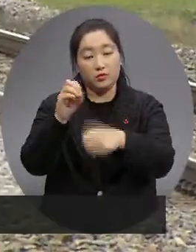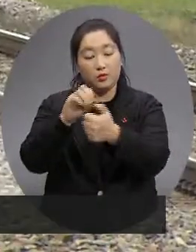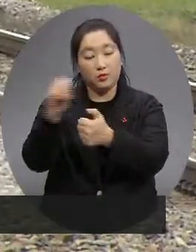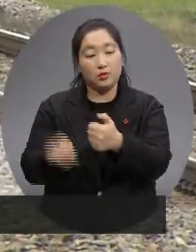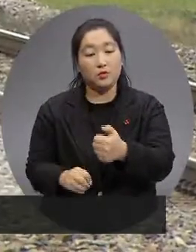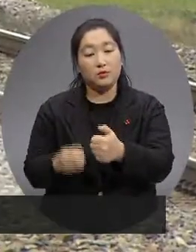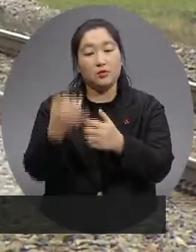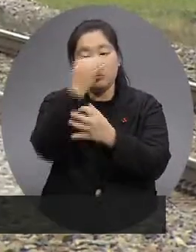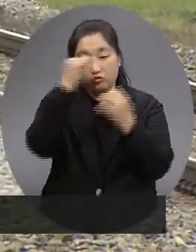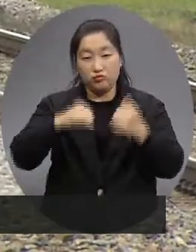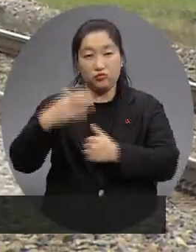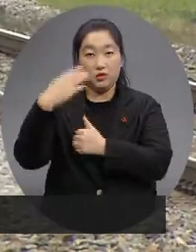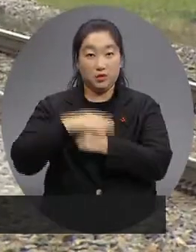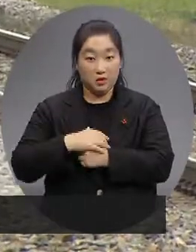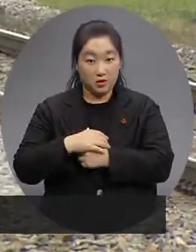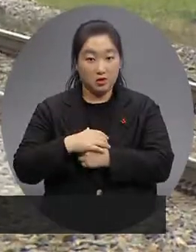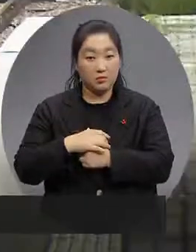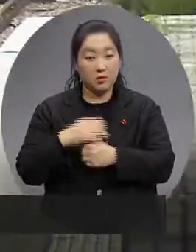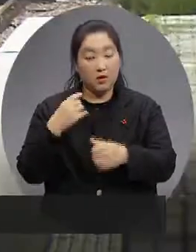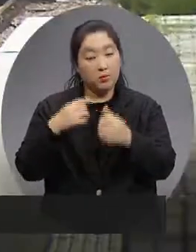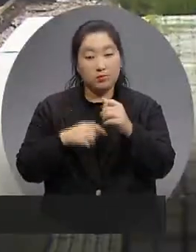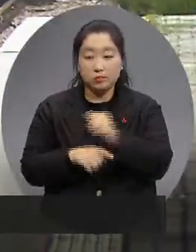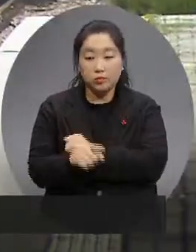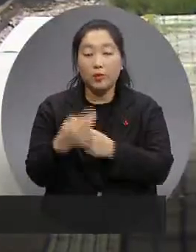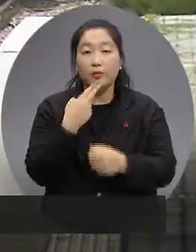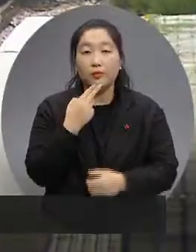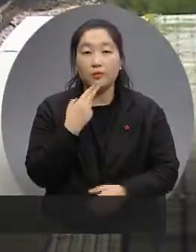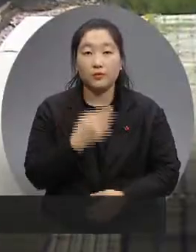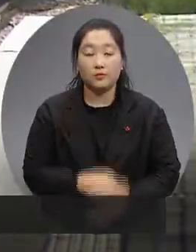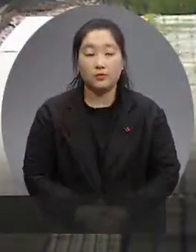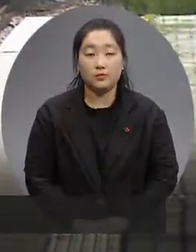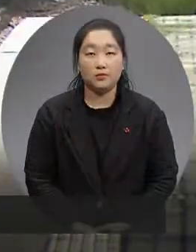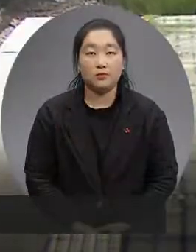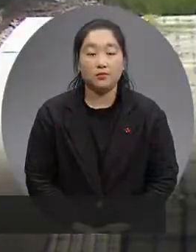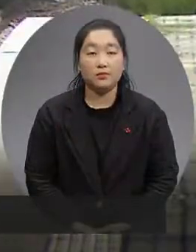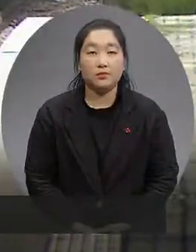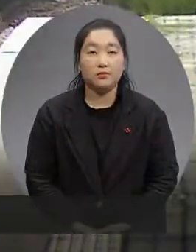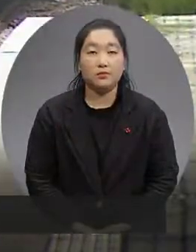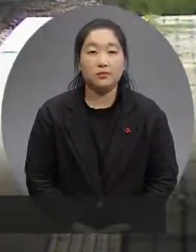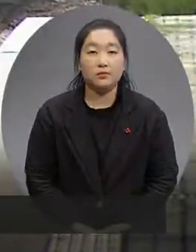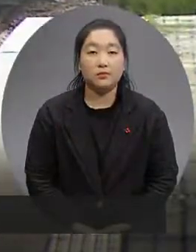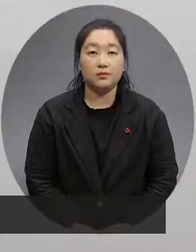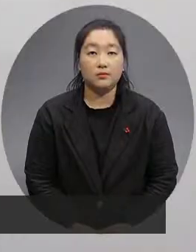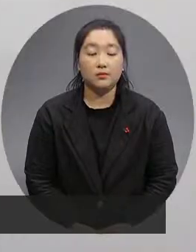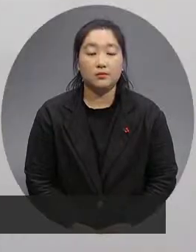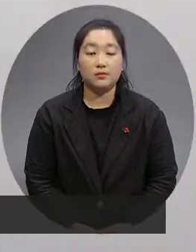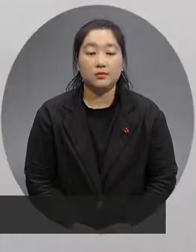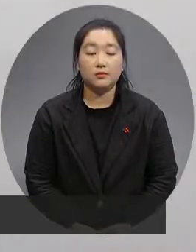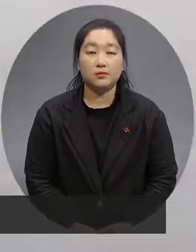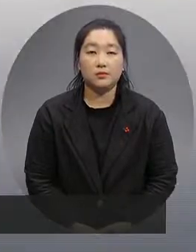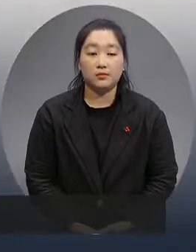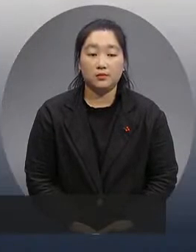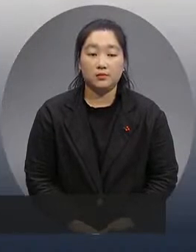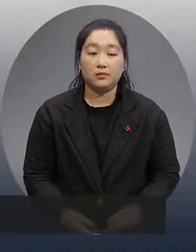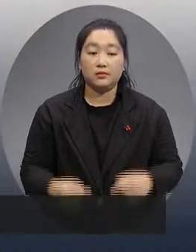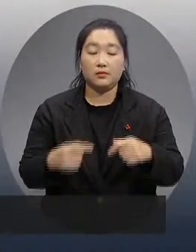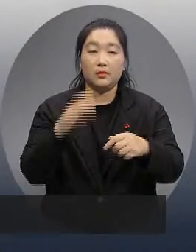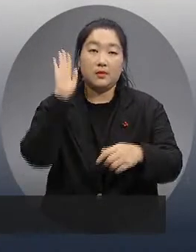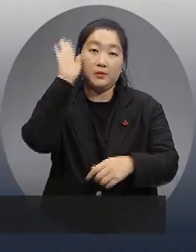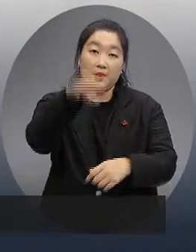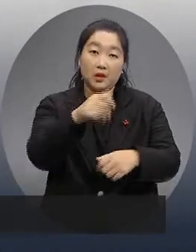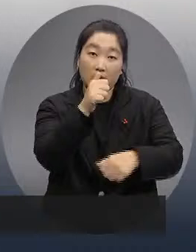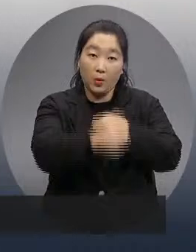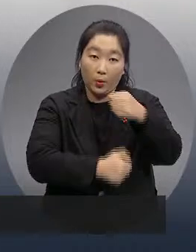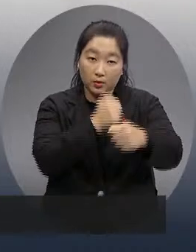충북에 분담시킬 명분이 사라진다는 점도 고려할 것이라는 보관입니다. 장래 50년, 100년을